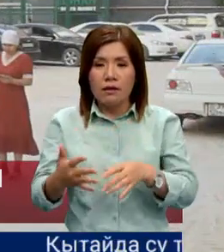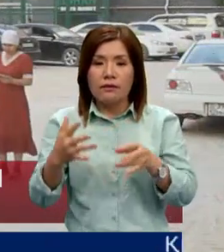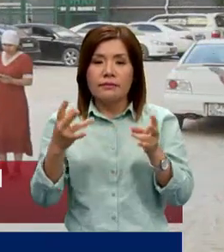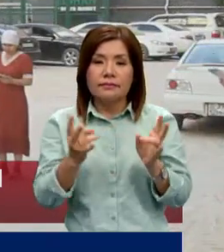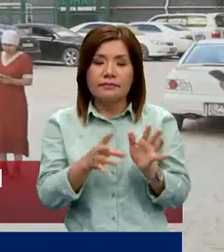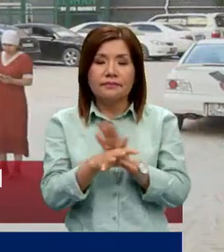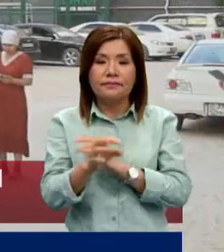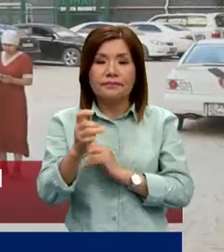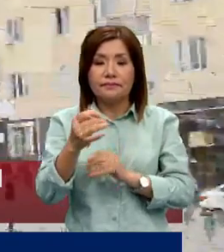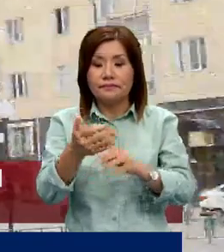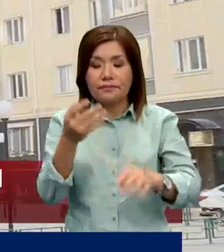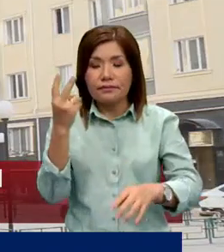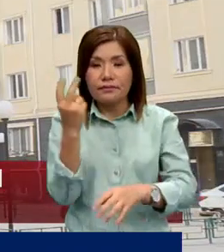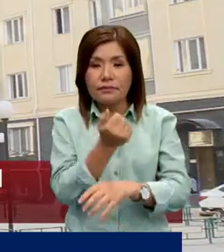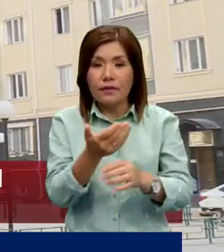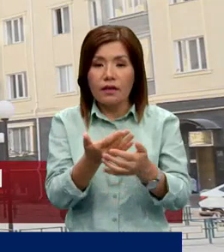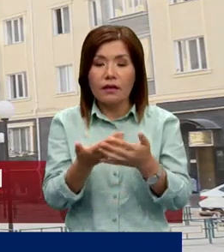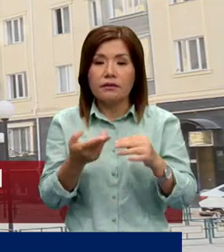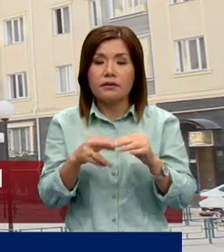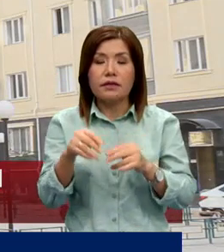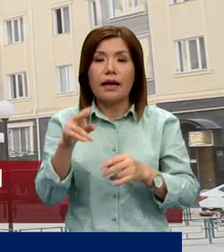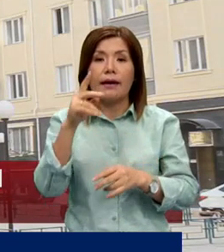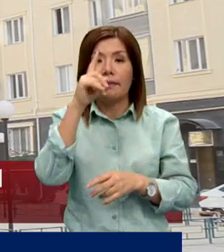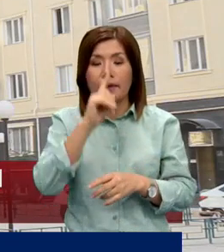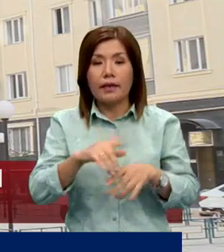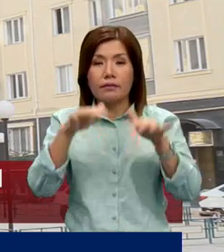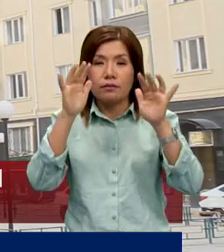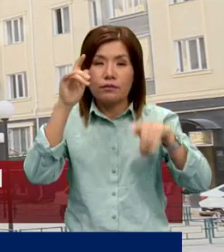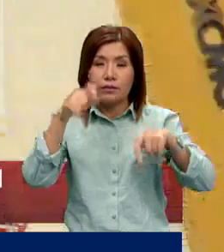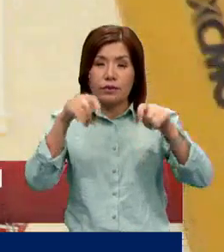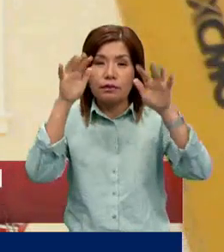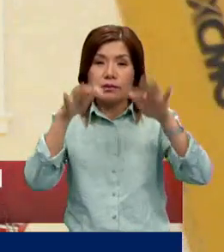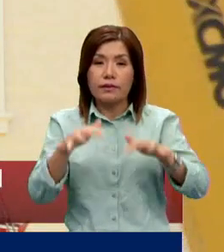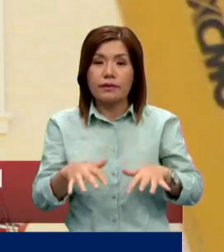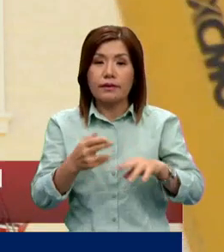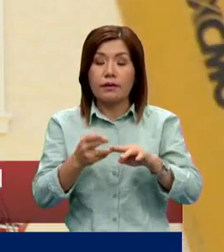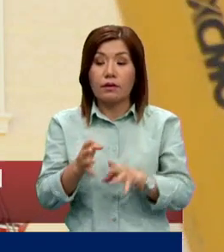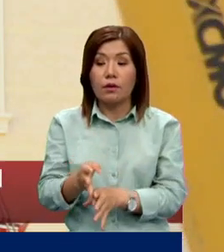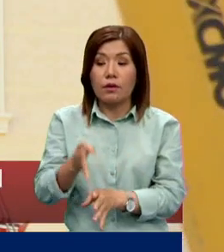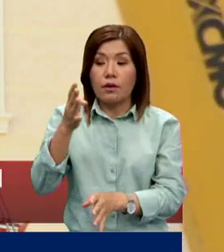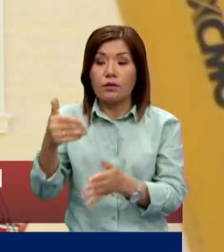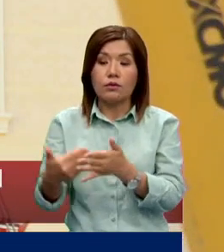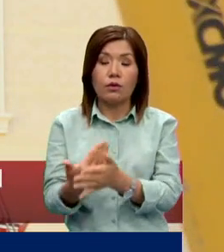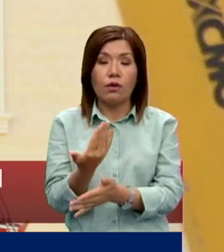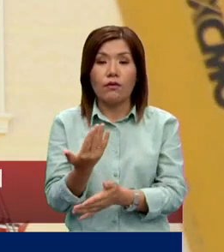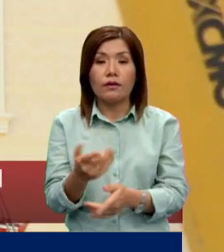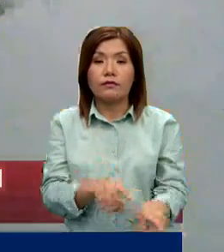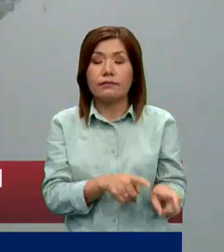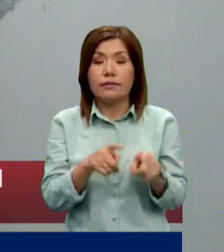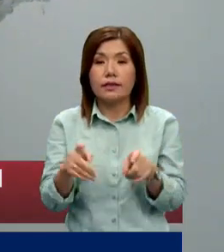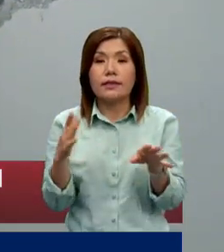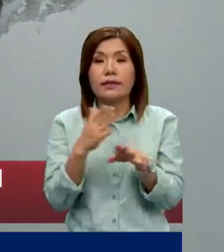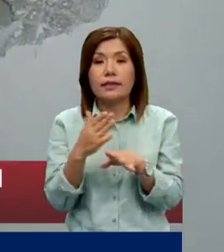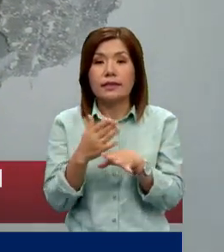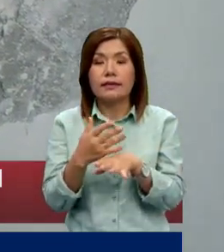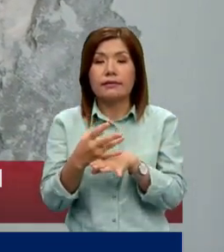салды. Мәселен, бірер апта бұрын бір айлық нормамен тең түскен жауын салдарынан жақында ғана бой көтерген су жаңа тұрғын үй кешені табиғат